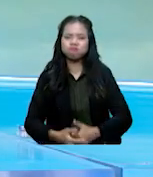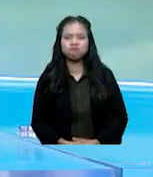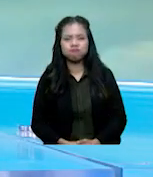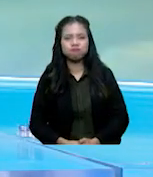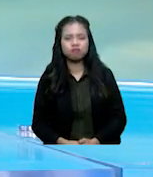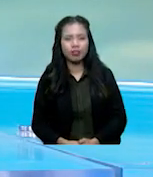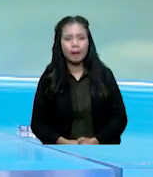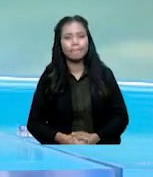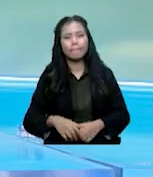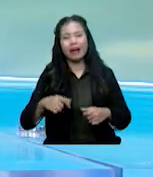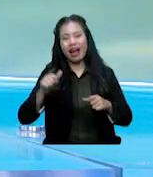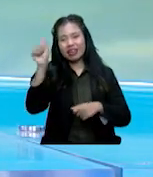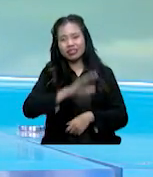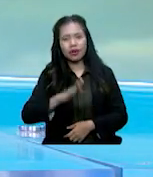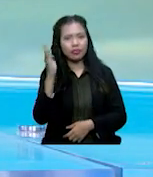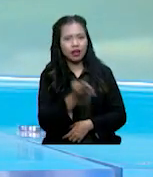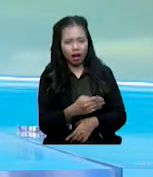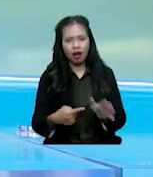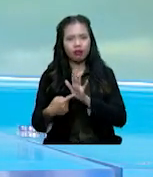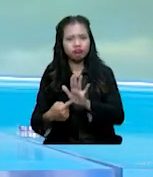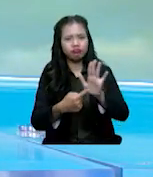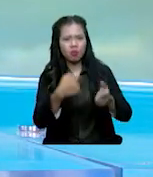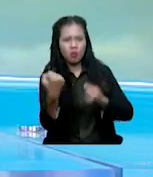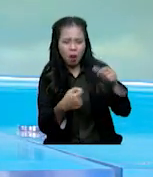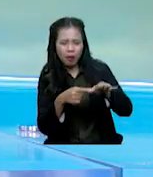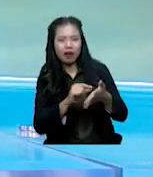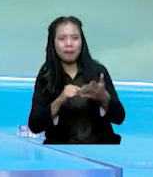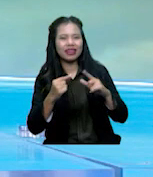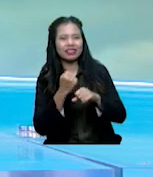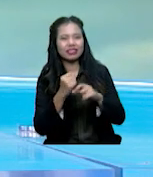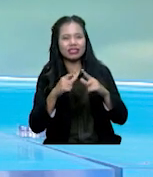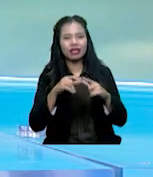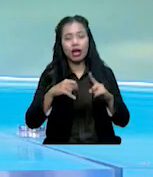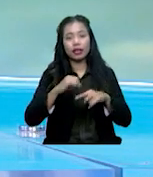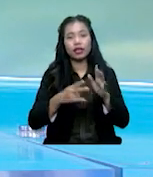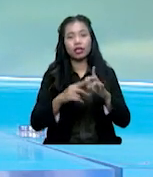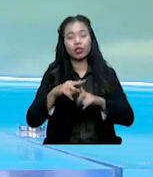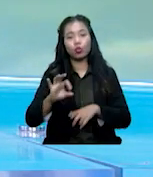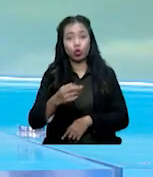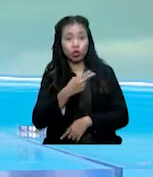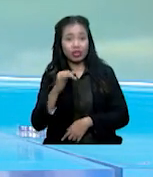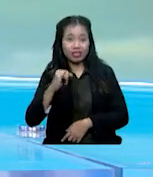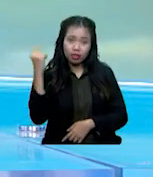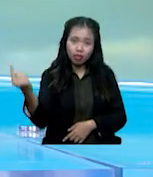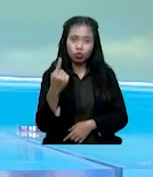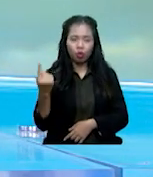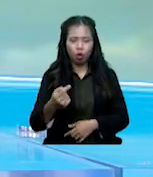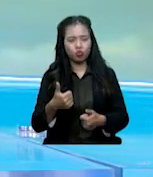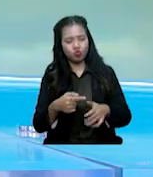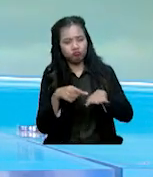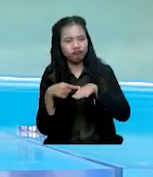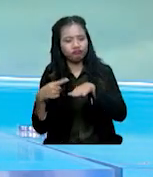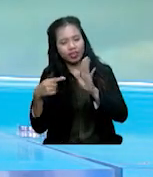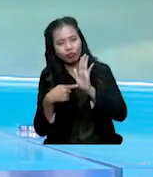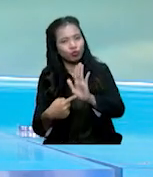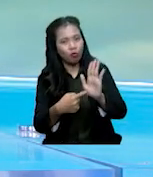Pemirsa, pameran otomotif terbesar se-Asia Tenggara yaitu Gaikindo Indonesia International Auto Show atau